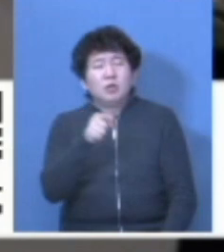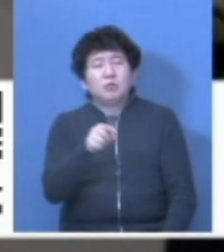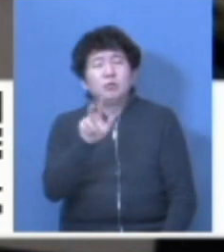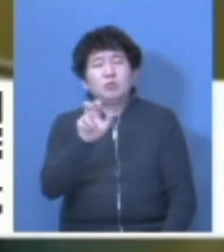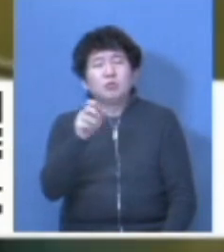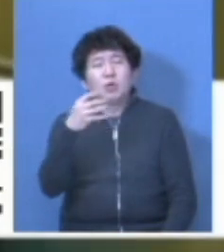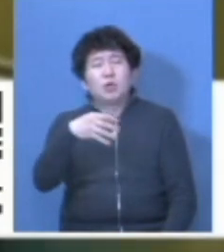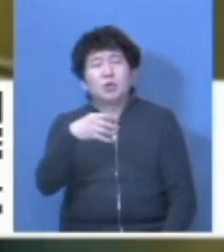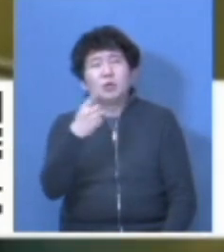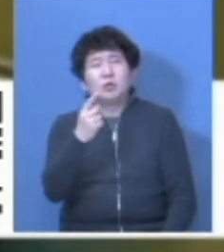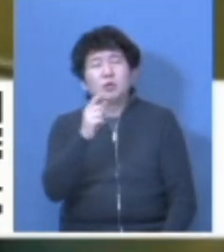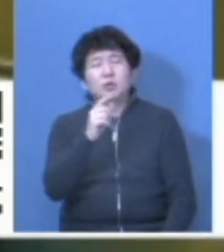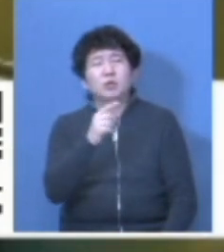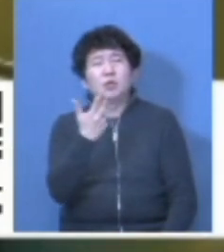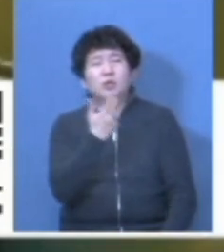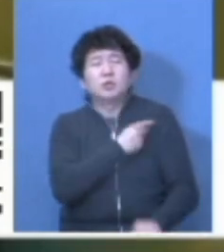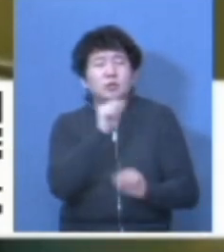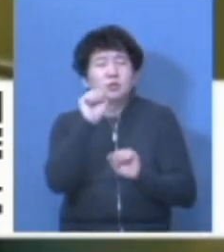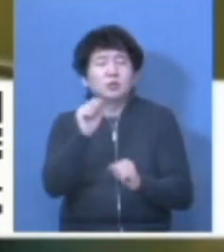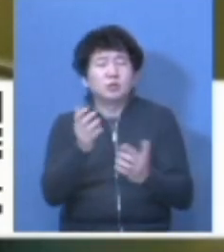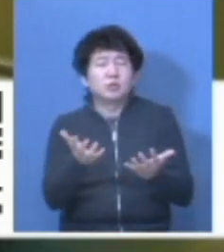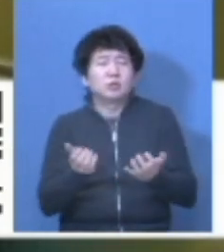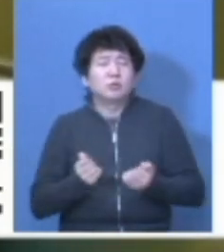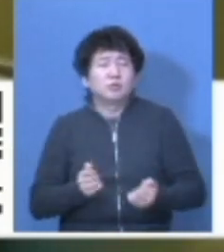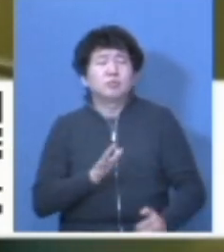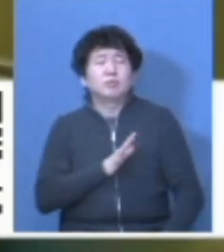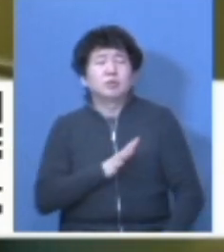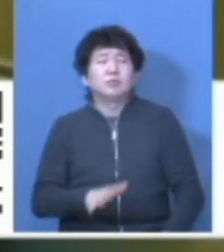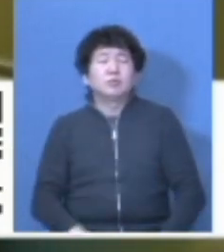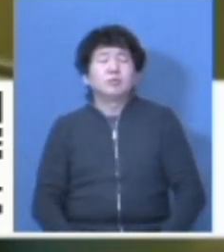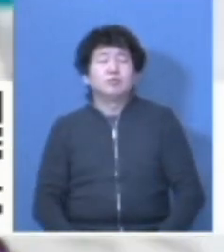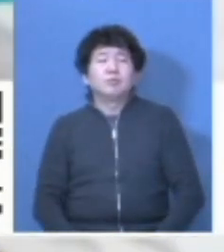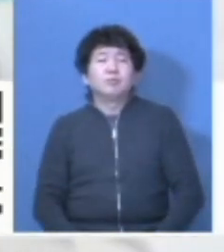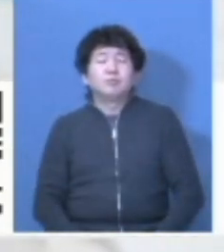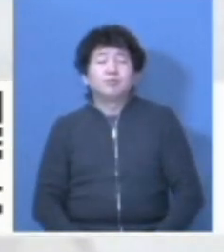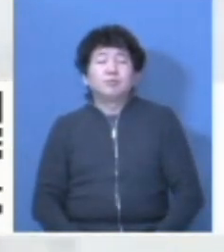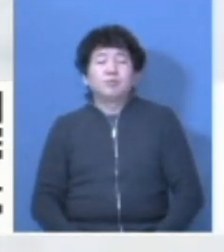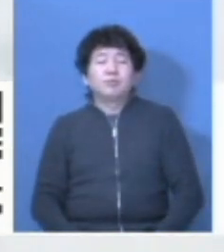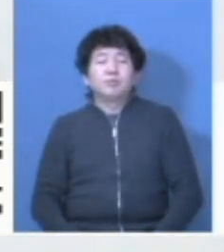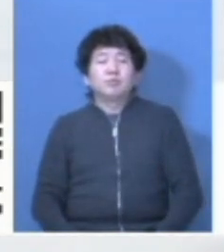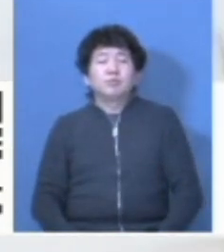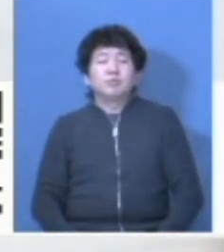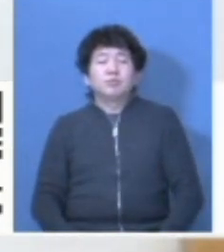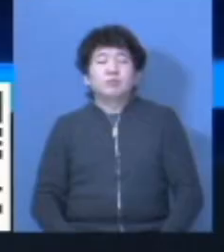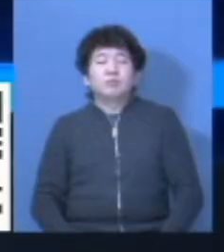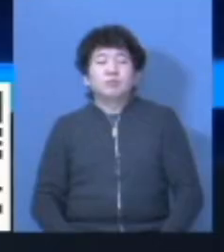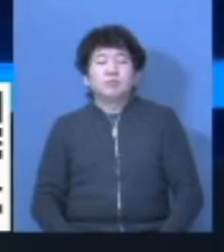1347-сі екпе алған. Фатима Тілеханқызы, Салтанат Кеңесбекқызы, Мадияр Қабидеш, Алтай ақпарат.